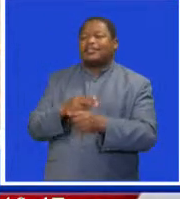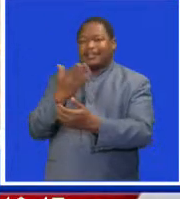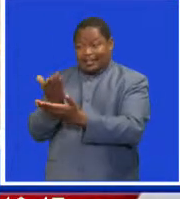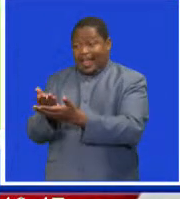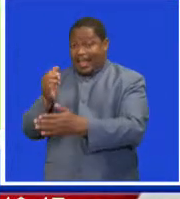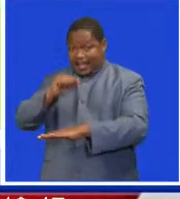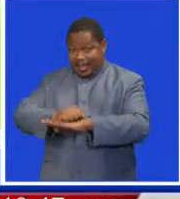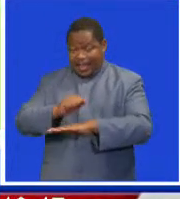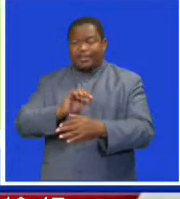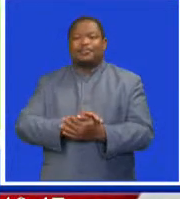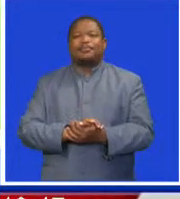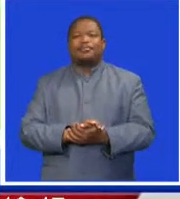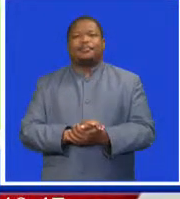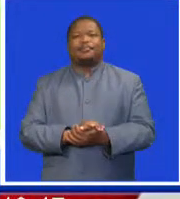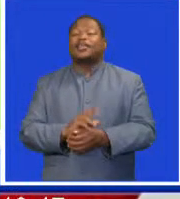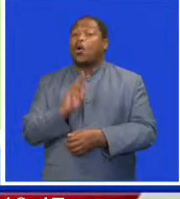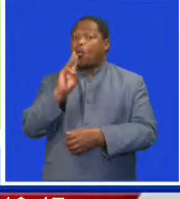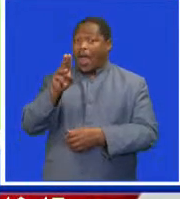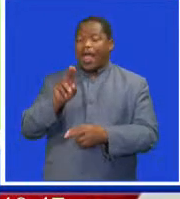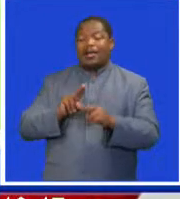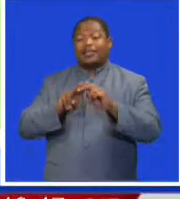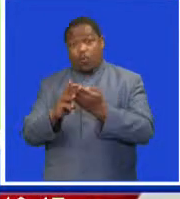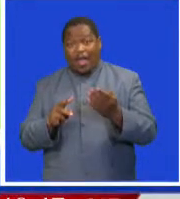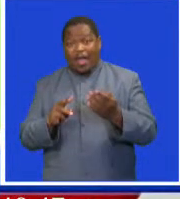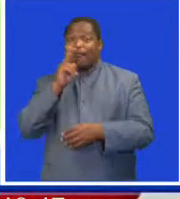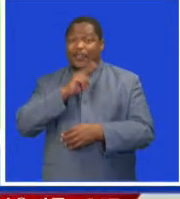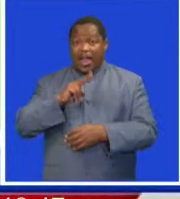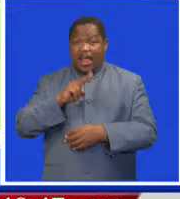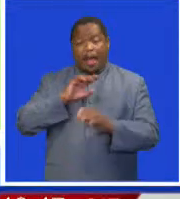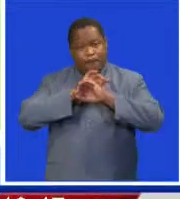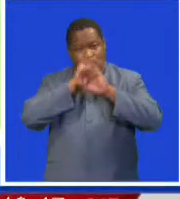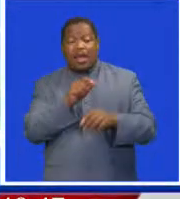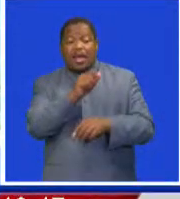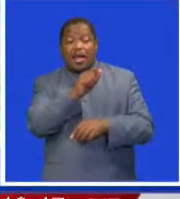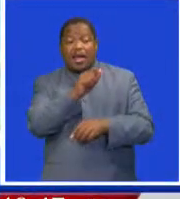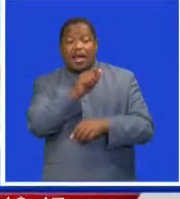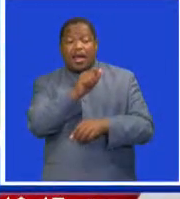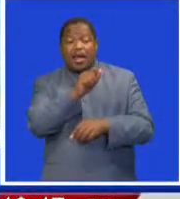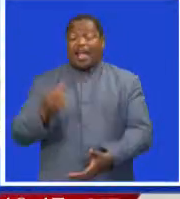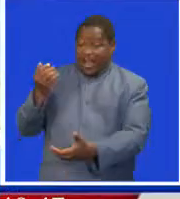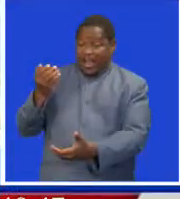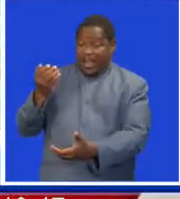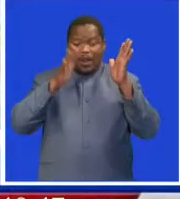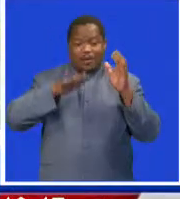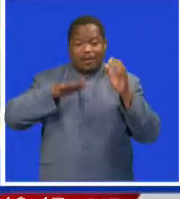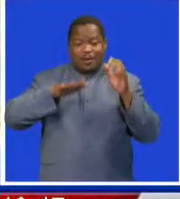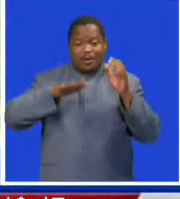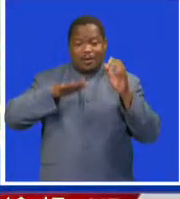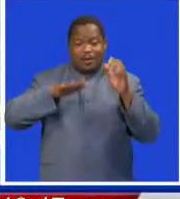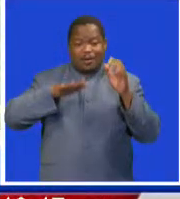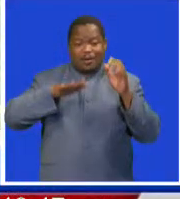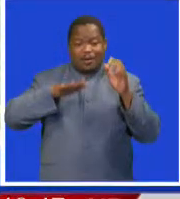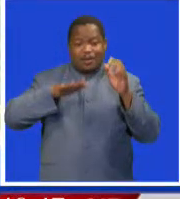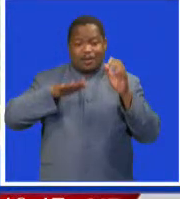pm thambama. Lesikhwama seEnvironment Fund sidlala inzima lenkulu ecitini.